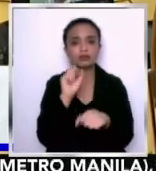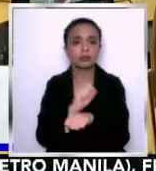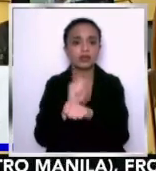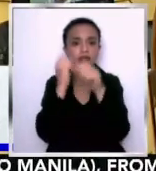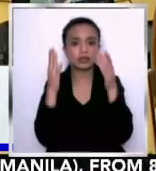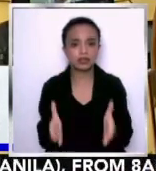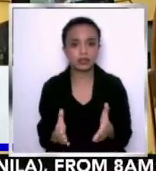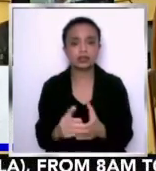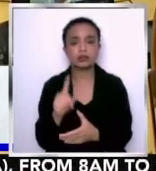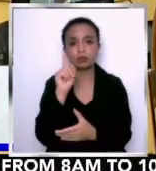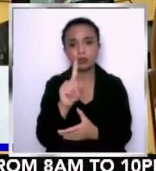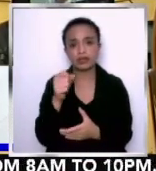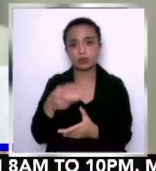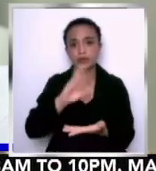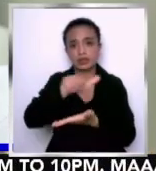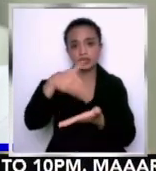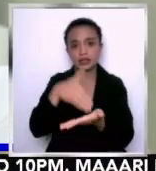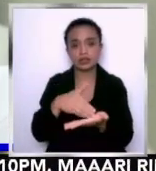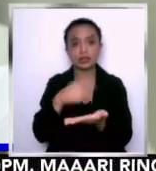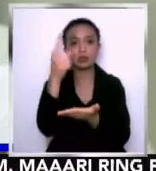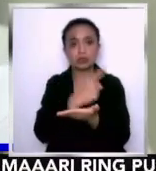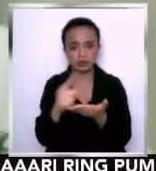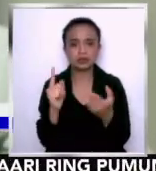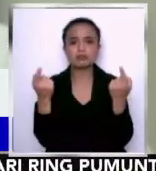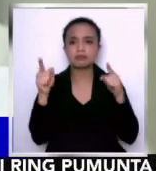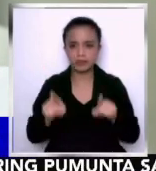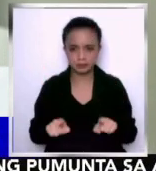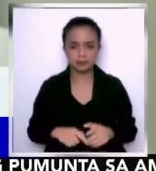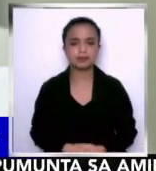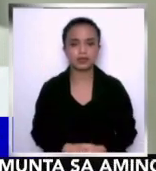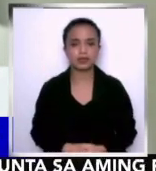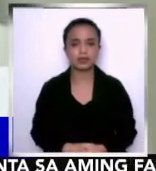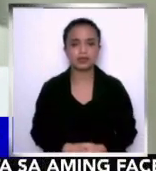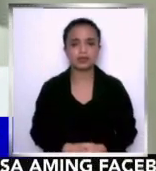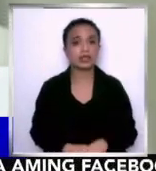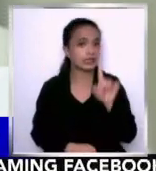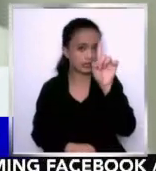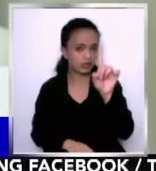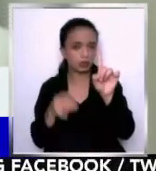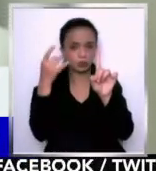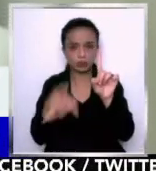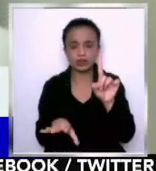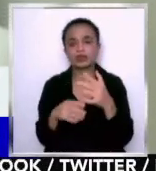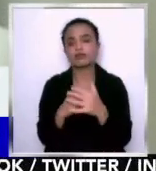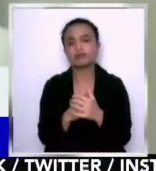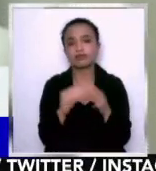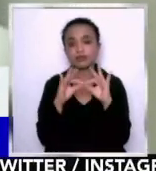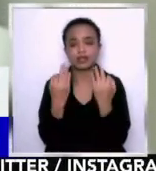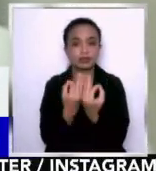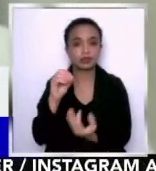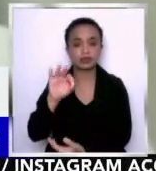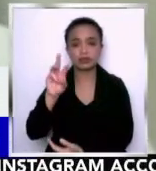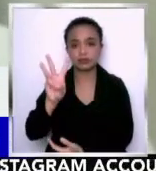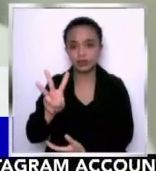na ilulunsad sa isang linggo. Isa na lang ang dudulugan ng mga pamilya ng OFWs, yung para